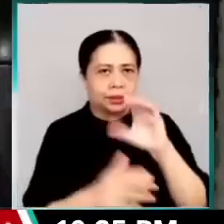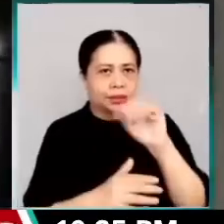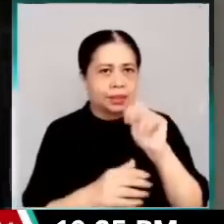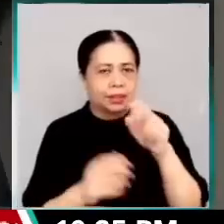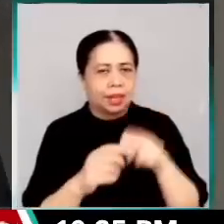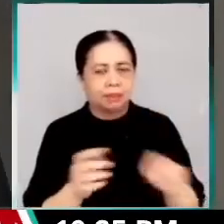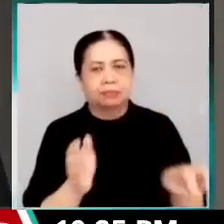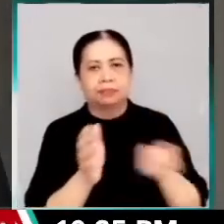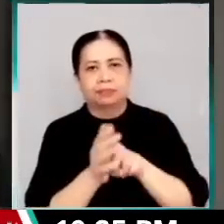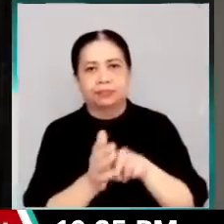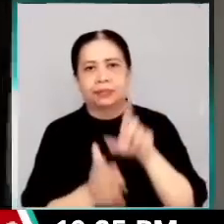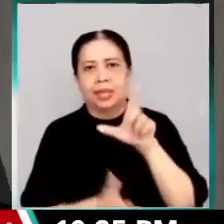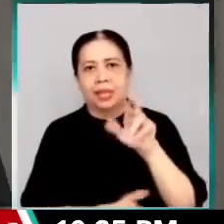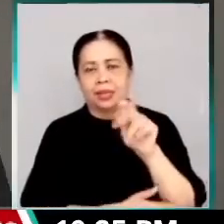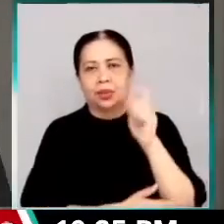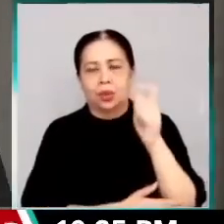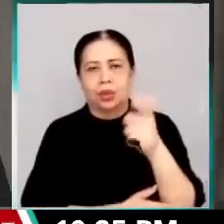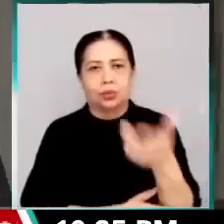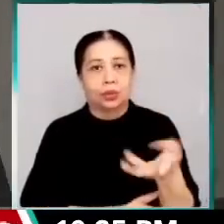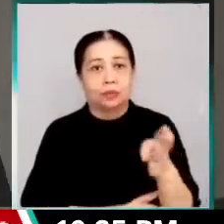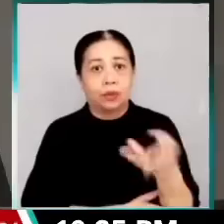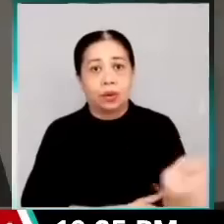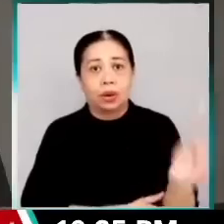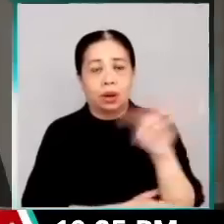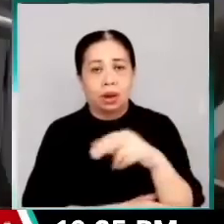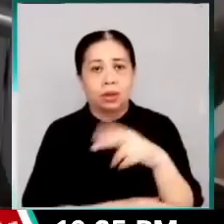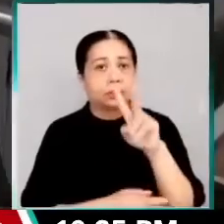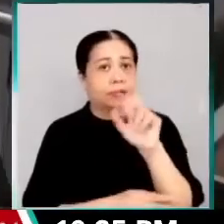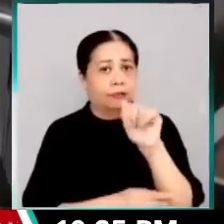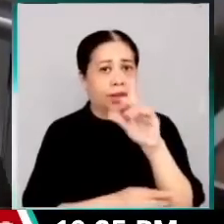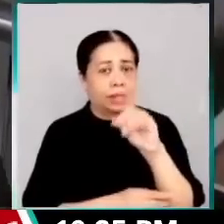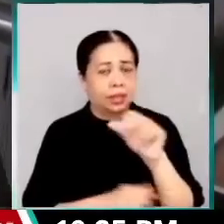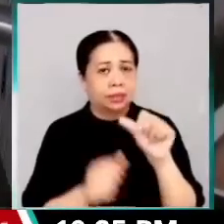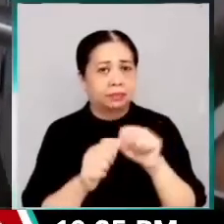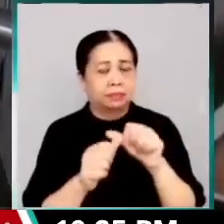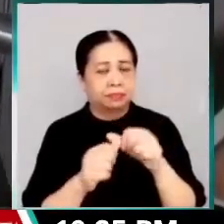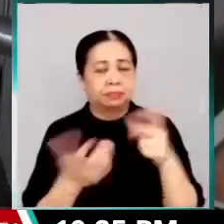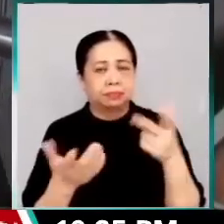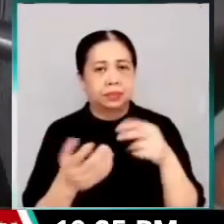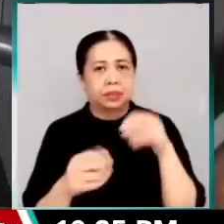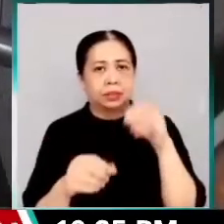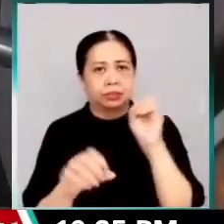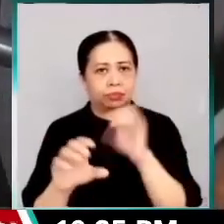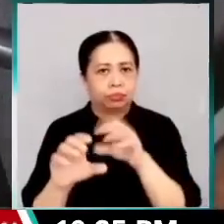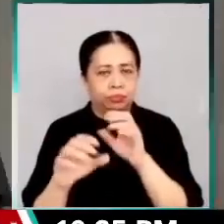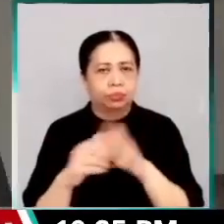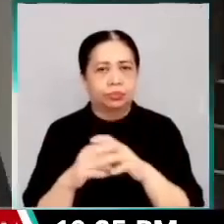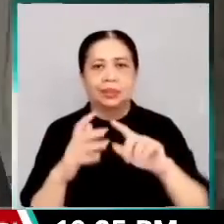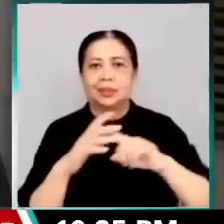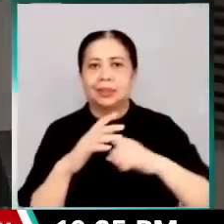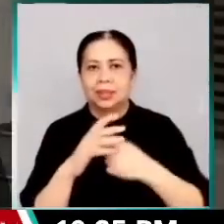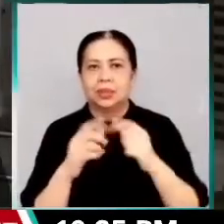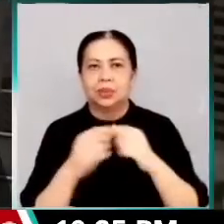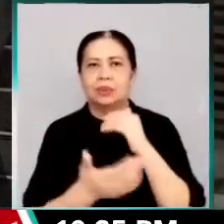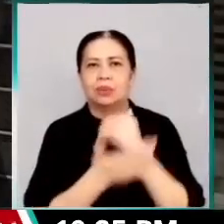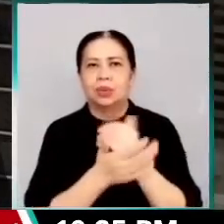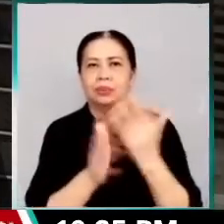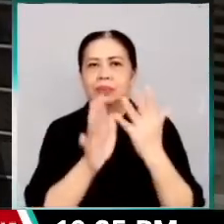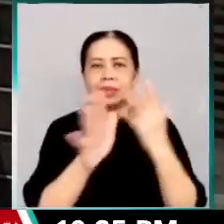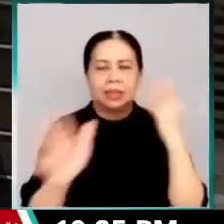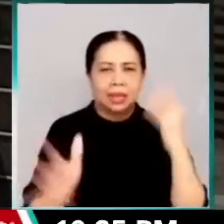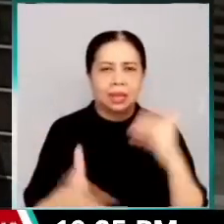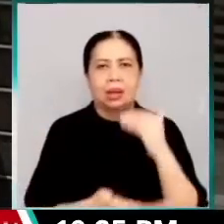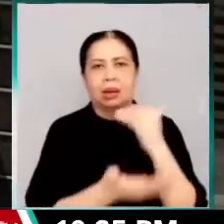LRT1. 24 oras ang validity ng kada transaksyon. Inilunsad ito para iwas pila at iwas hassle sa